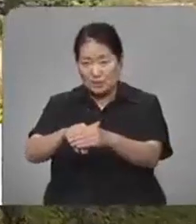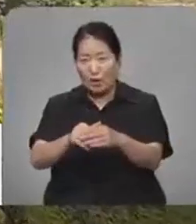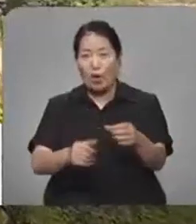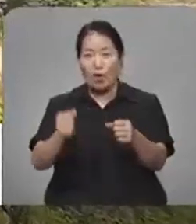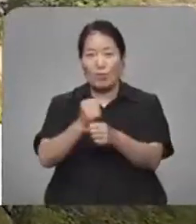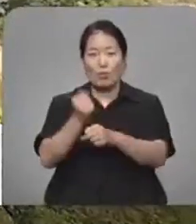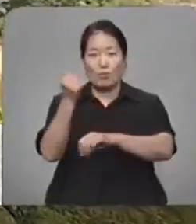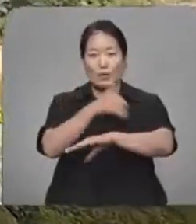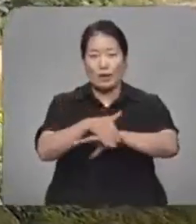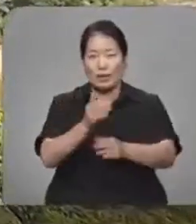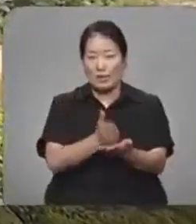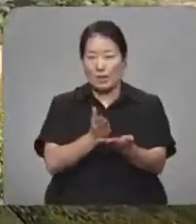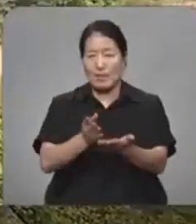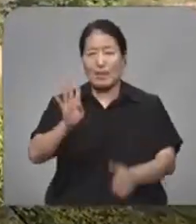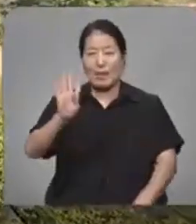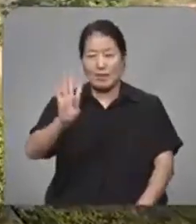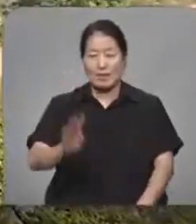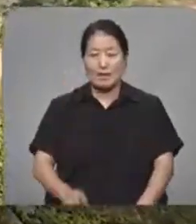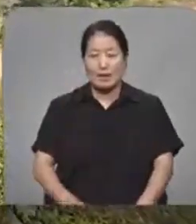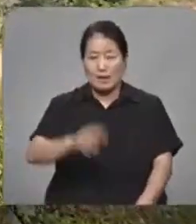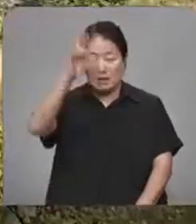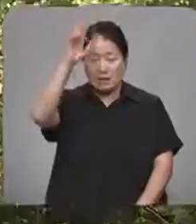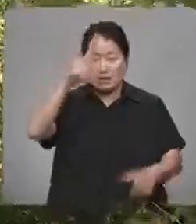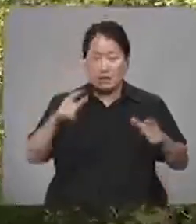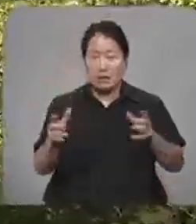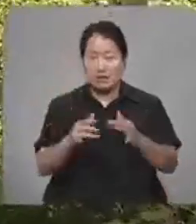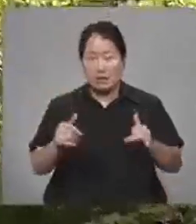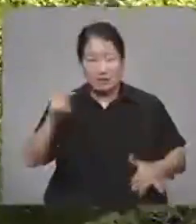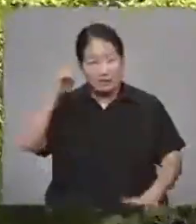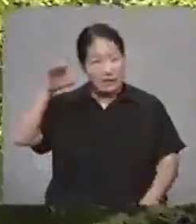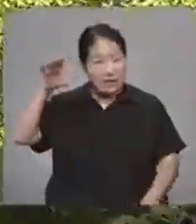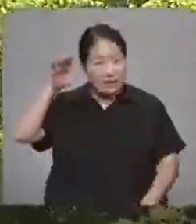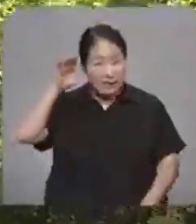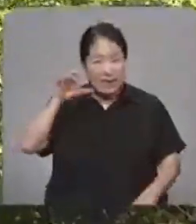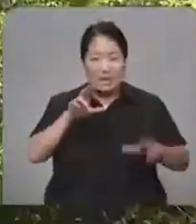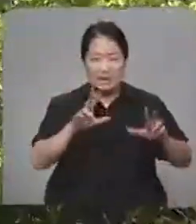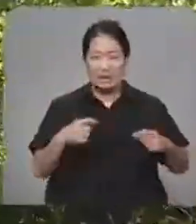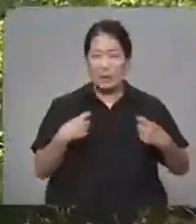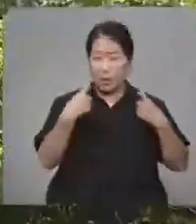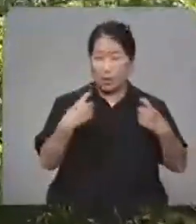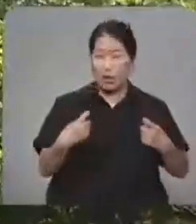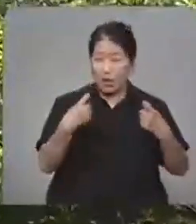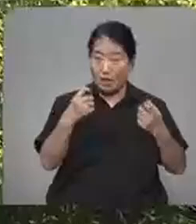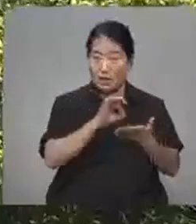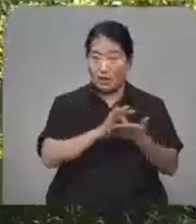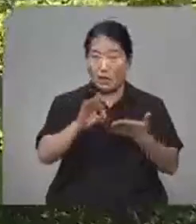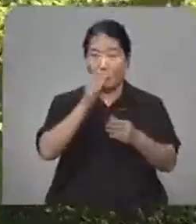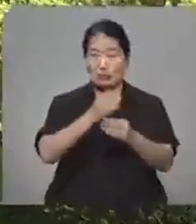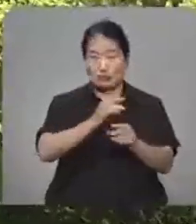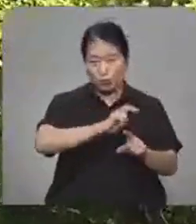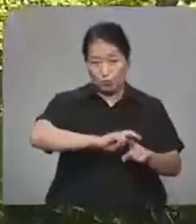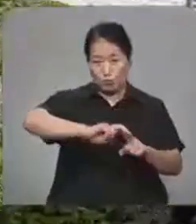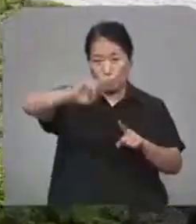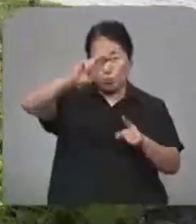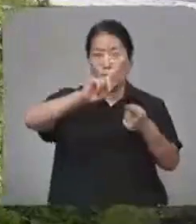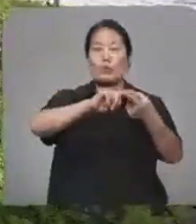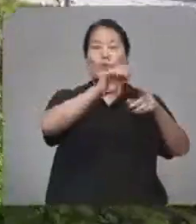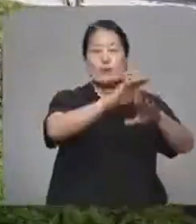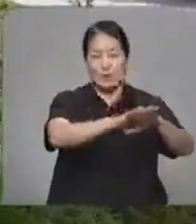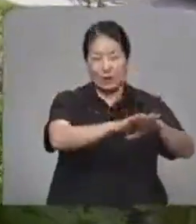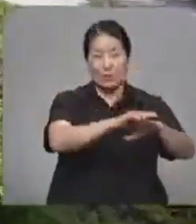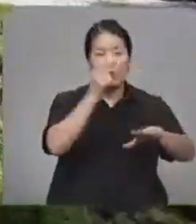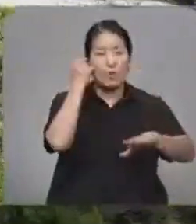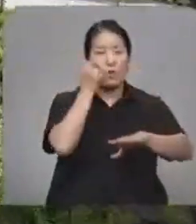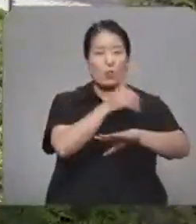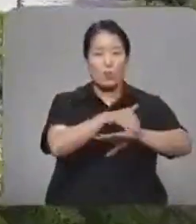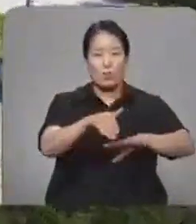계획을 마련했습니다. 특히 정선 지역 요구를 반영해 현재 관광용으로 활용 중인 곤돌라를 철거하지 않기로 했습니다.